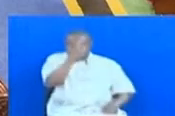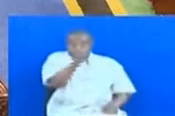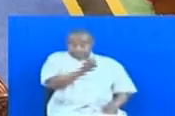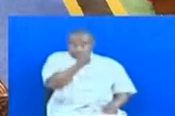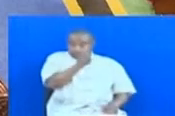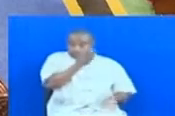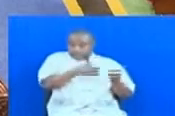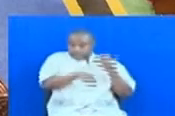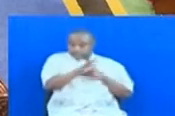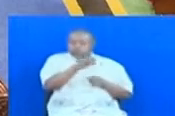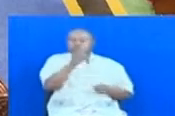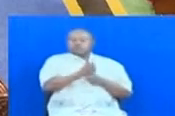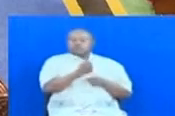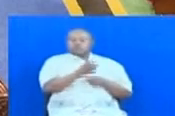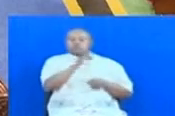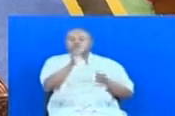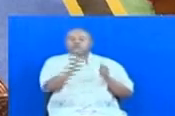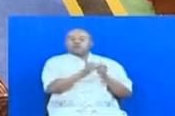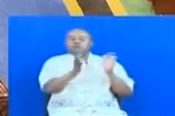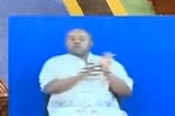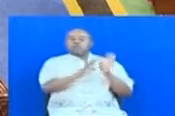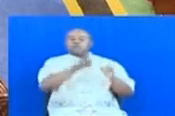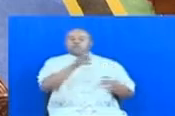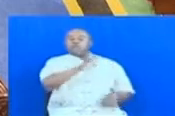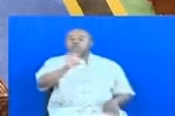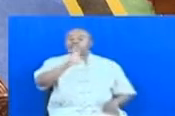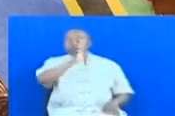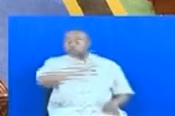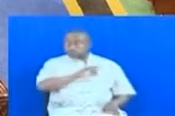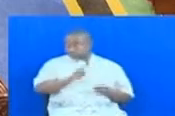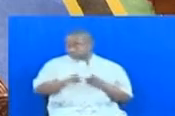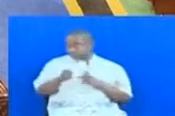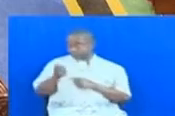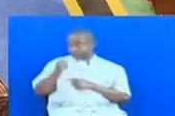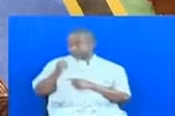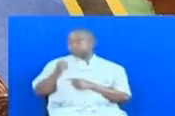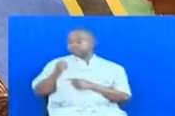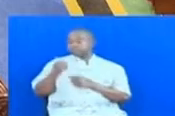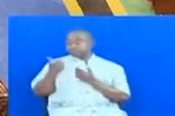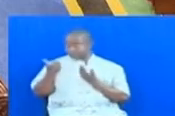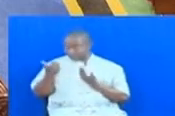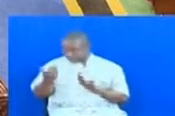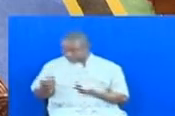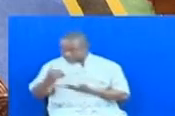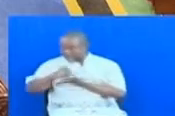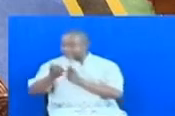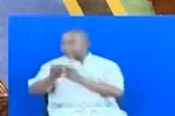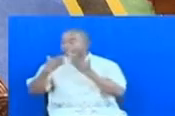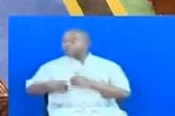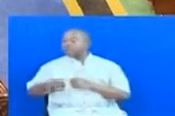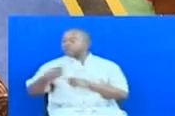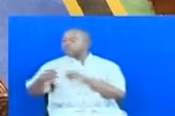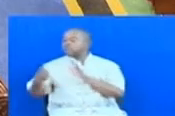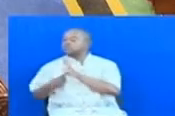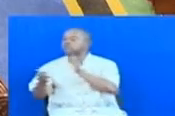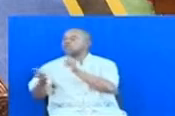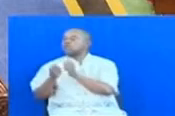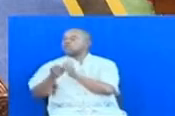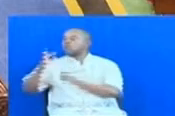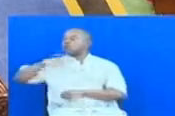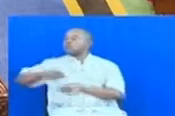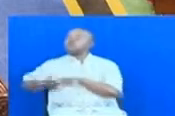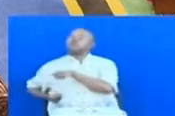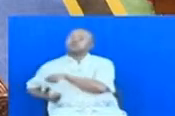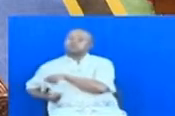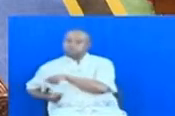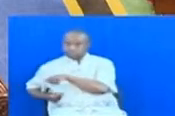watumishi 19,000 wameajiriwa, na sekta ya afya juzi juzi tumemaliza tu watumishi 610 kati ya watumishi 1,000